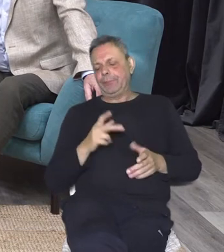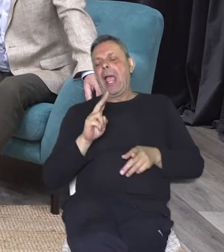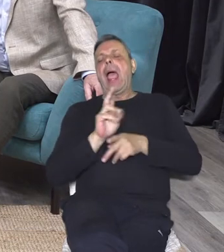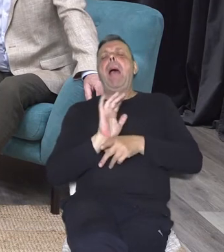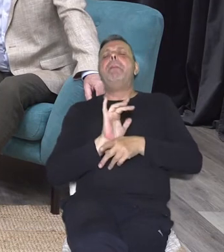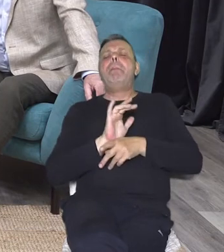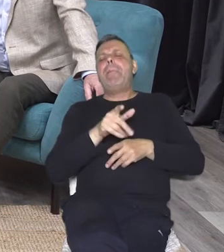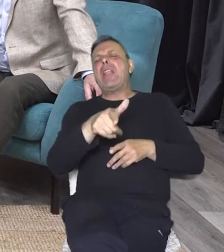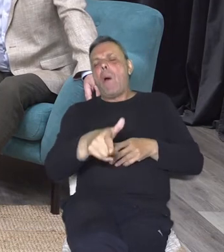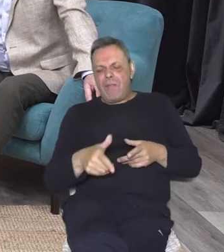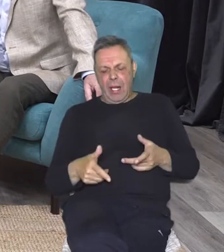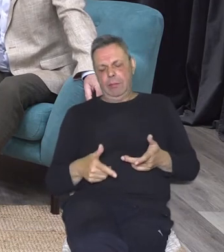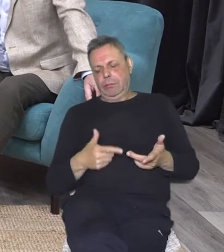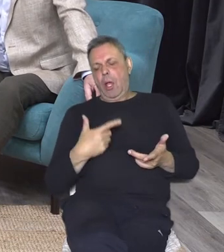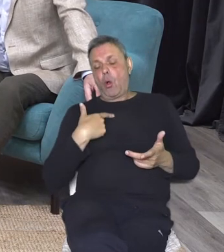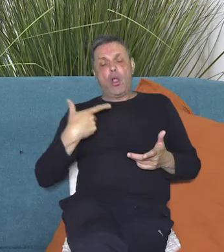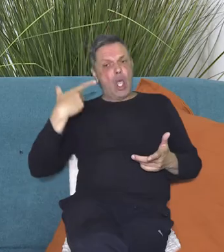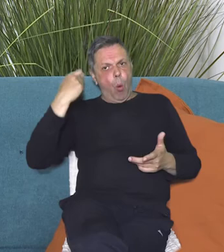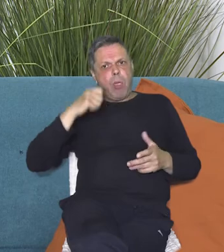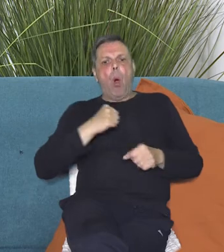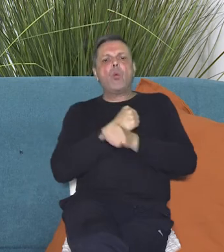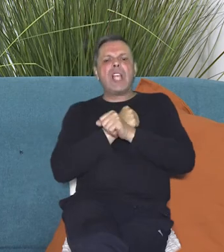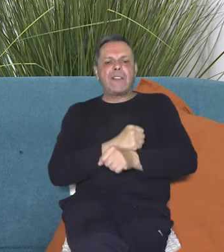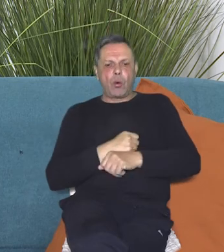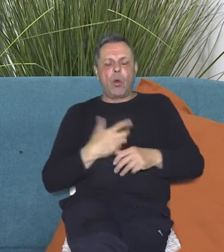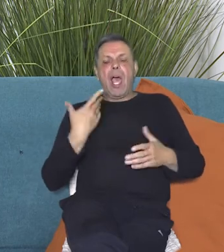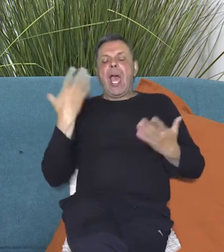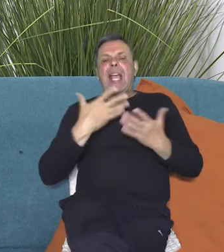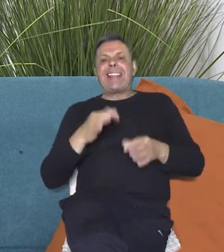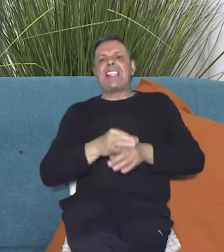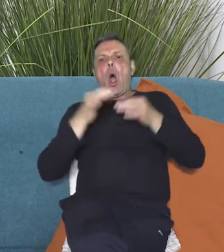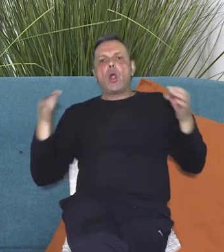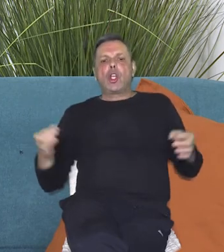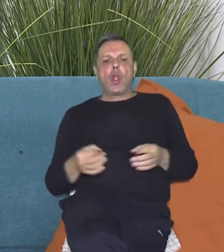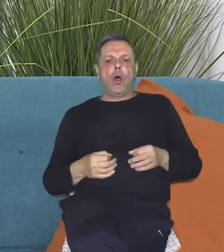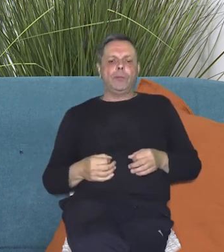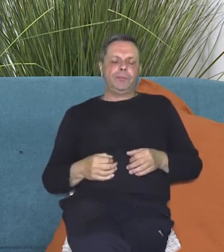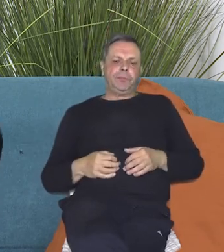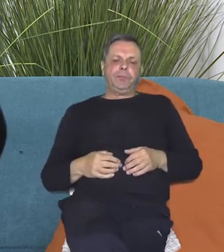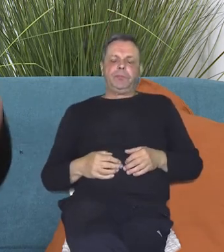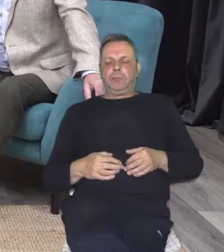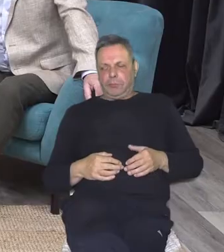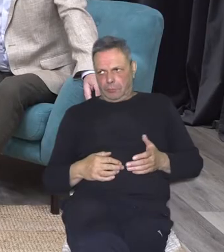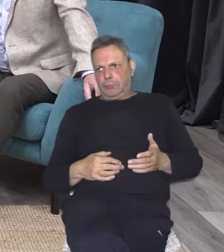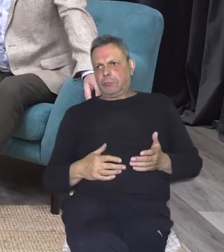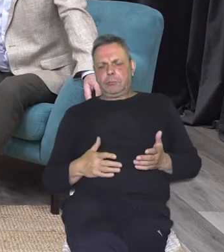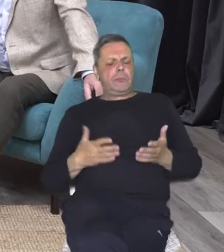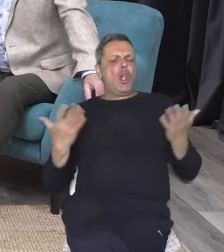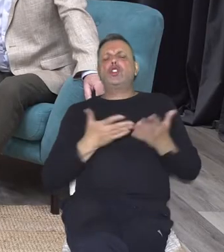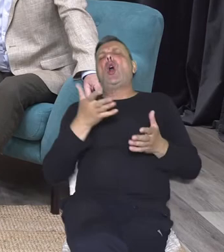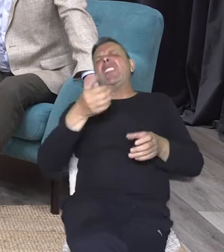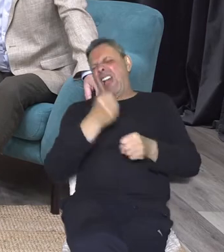i pedofilom Jeffreyem Epsteinom koji se ubio u zatvoru kad se razotkrio razmjer tih